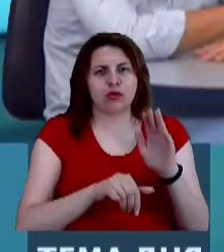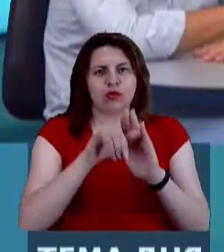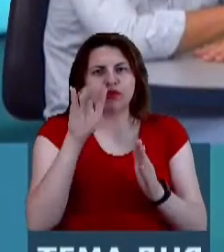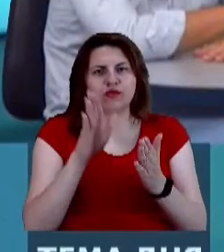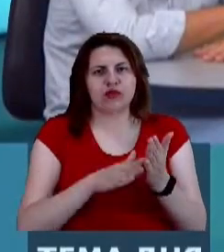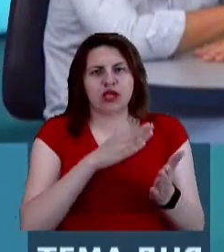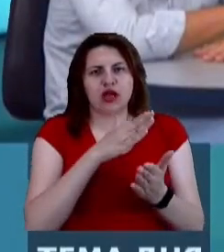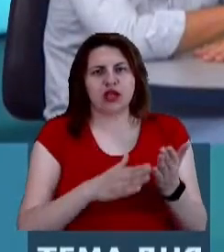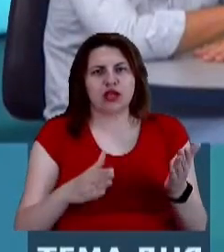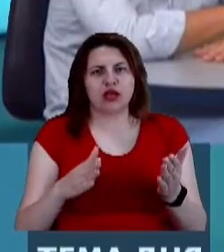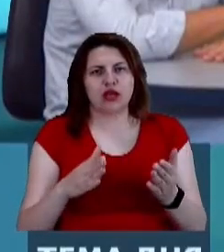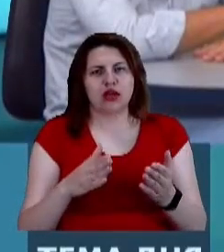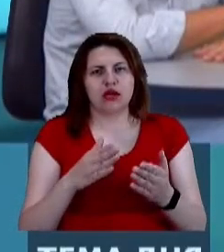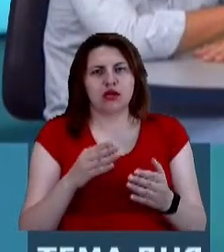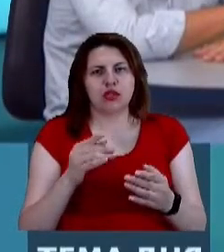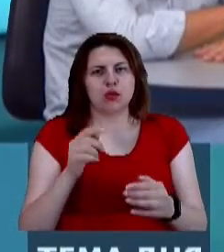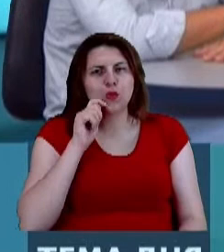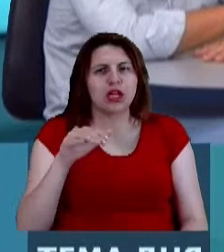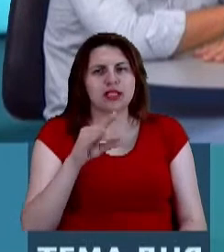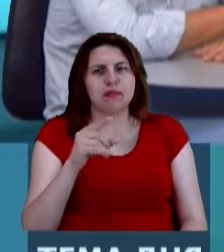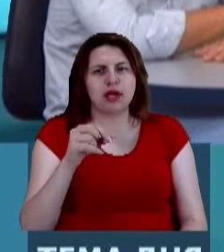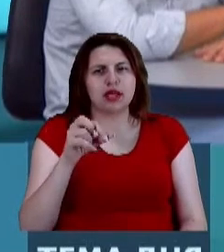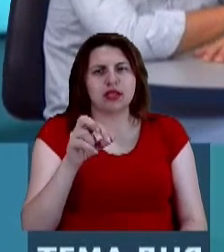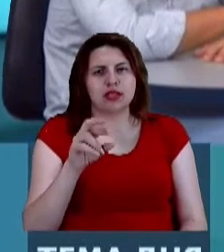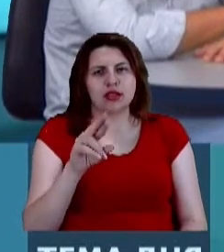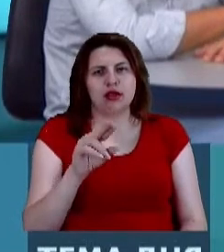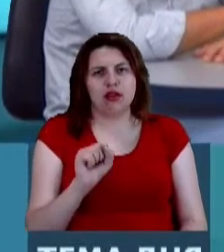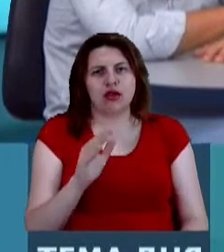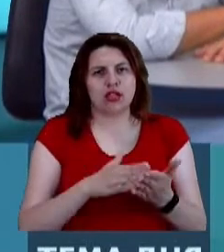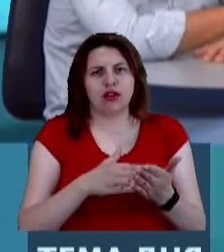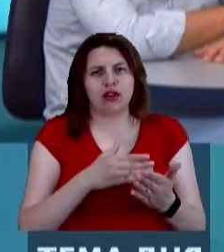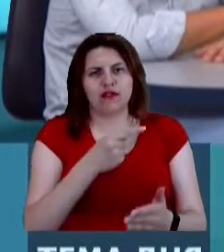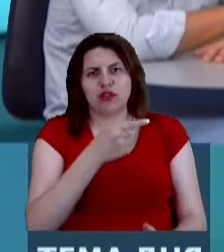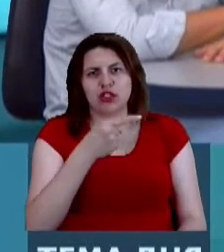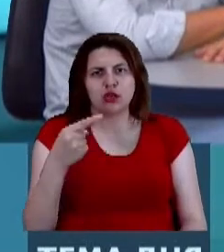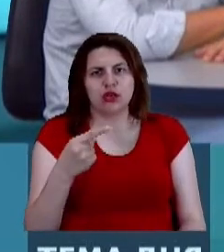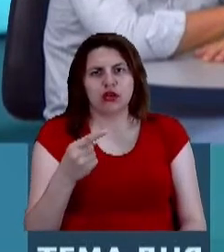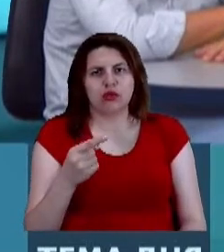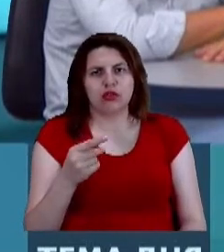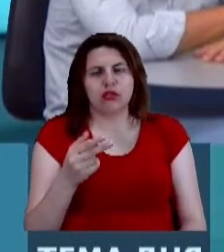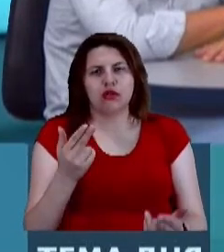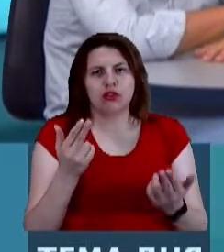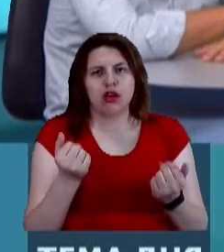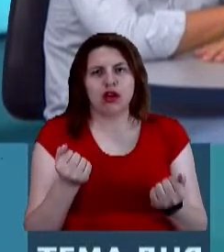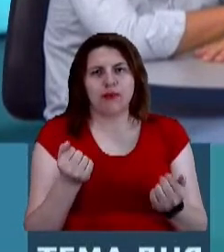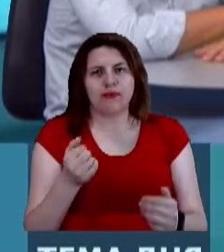з українських медіа. Цей дискурс взагалі відсутній. Тому так, мабуть, відповідаючи на ваше запитання, я думаю,